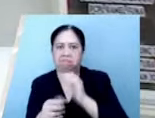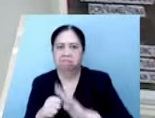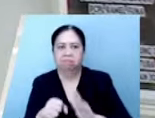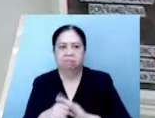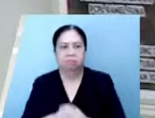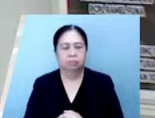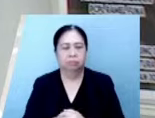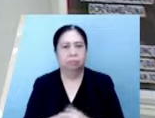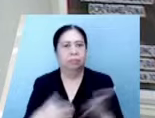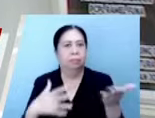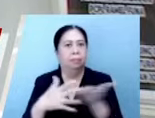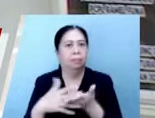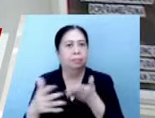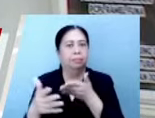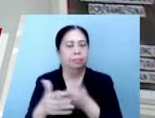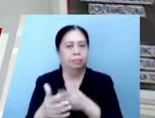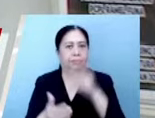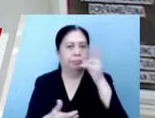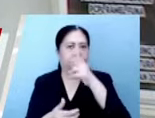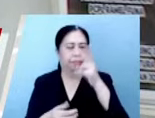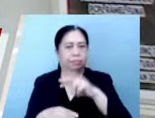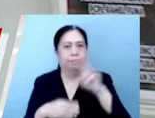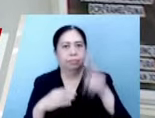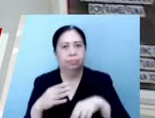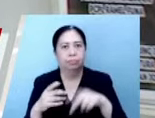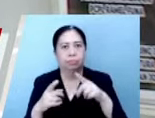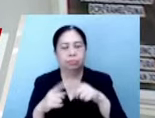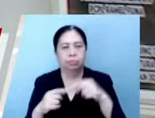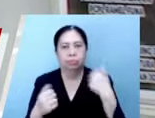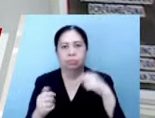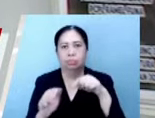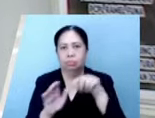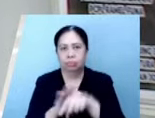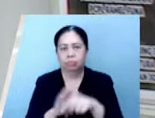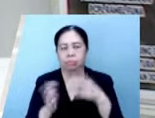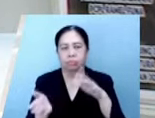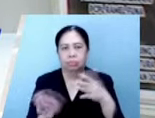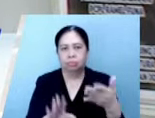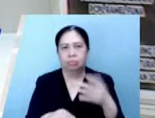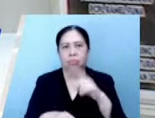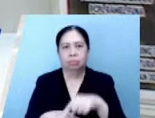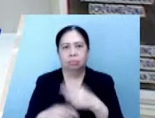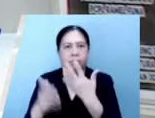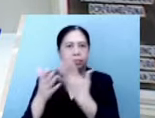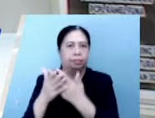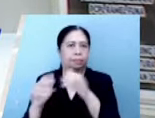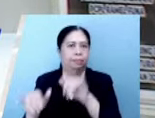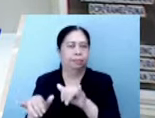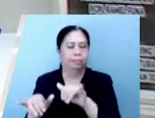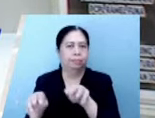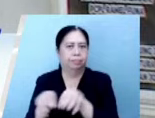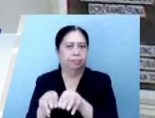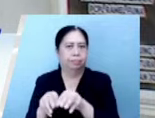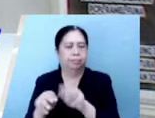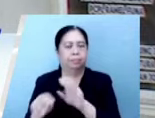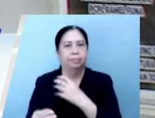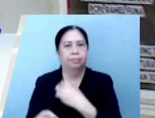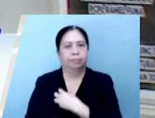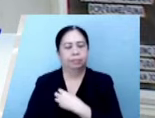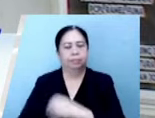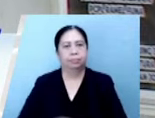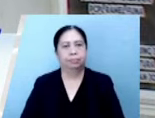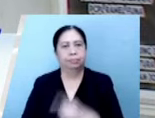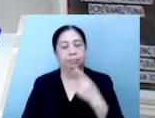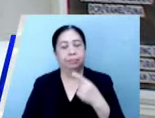Sinampahan na ng reklamong reckless imprudence resulting in homicide ang suspect na nakakulong na sa Marikina Police. Para sa